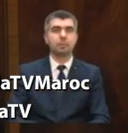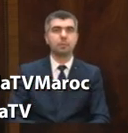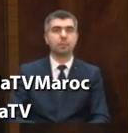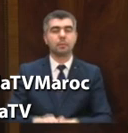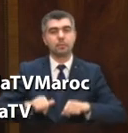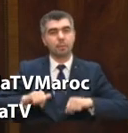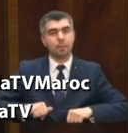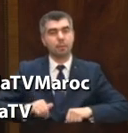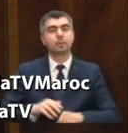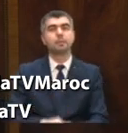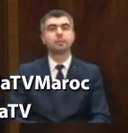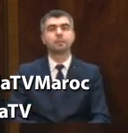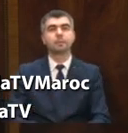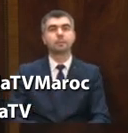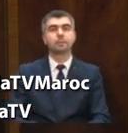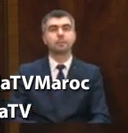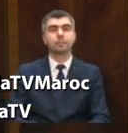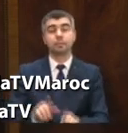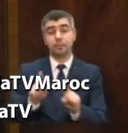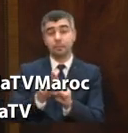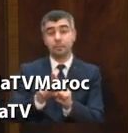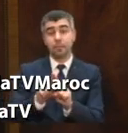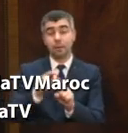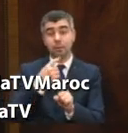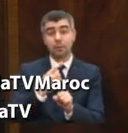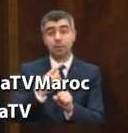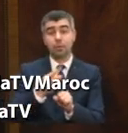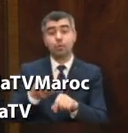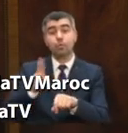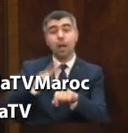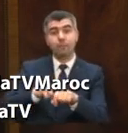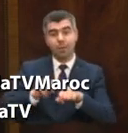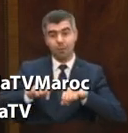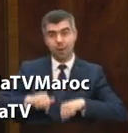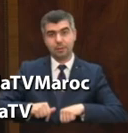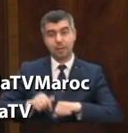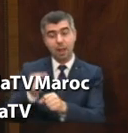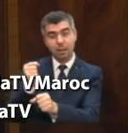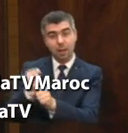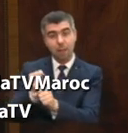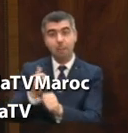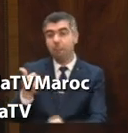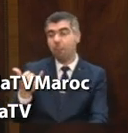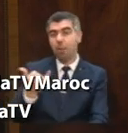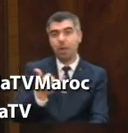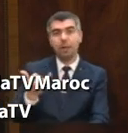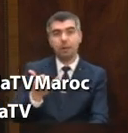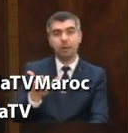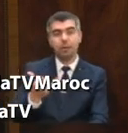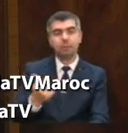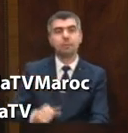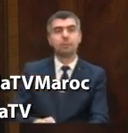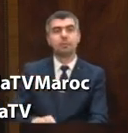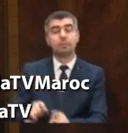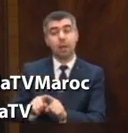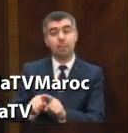المحترم، أنتم تشرفون على قطاع جد مهم ومهم جدا، وتدبرونه في ظروف